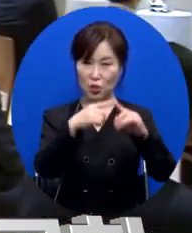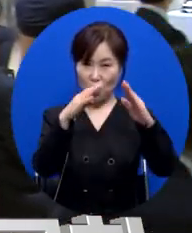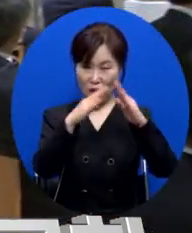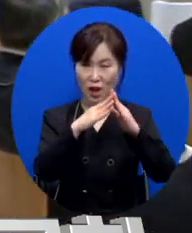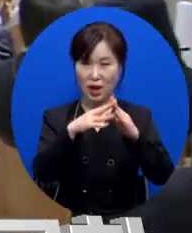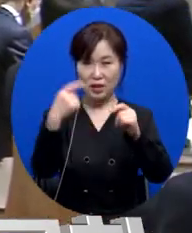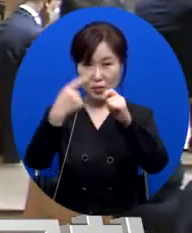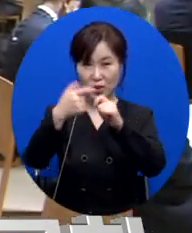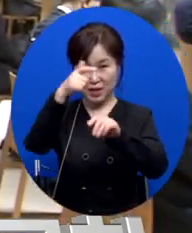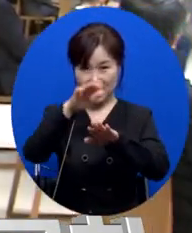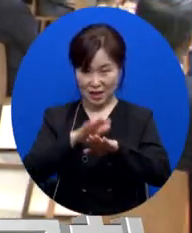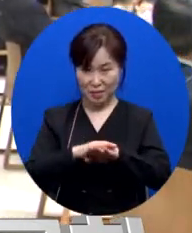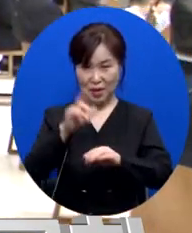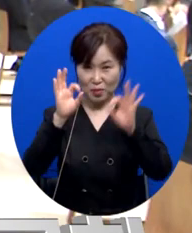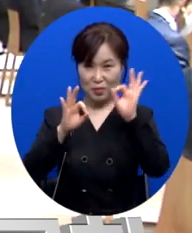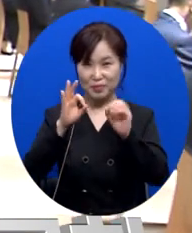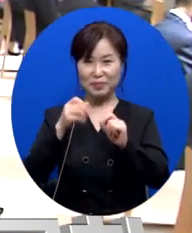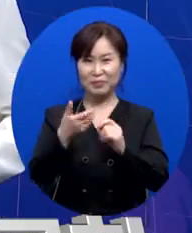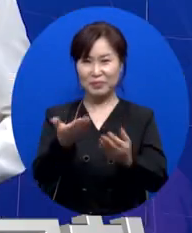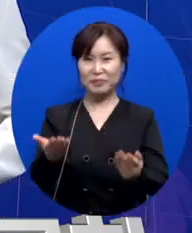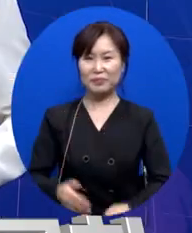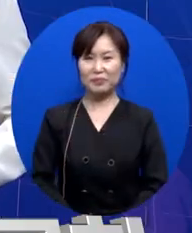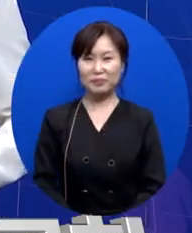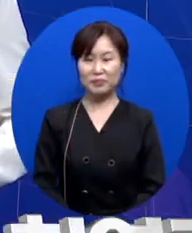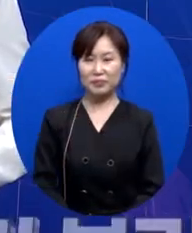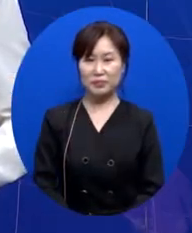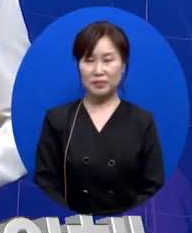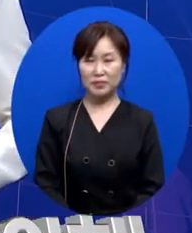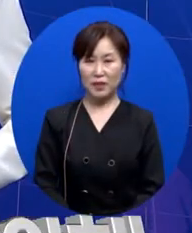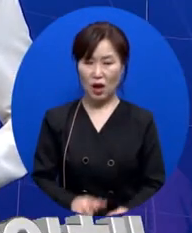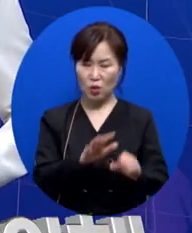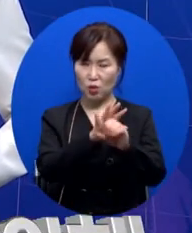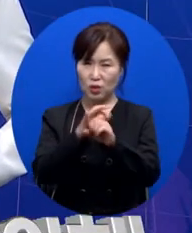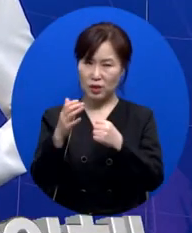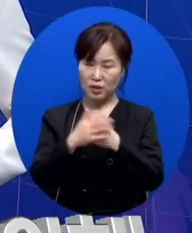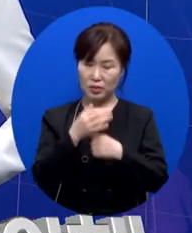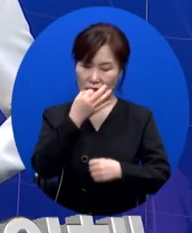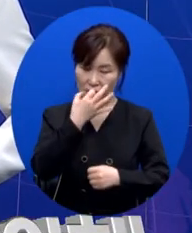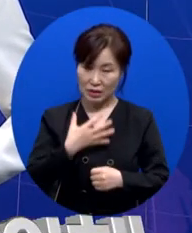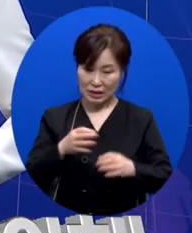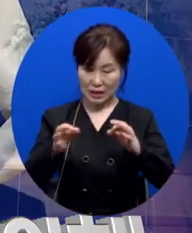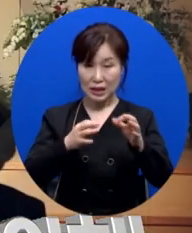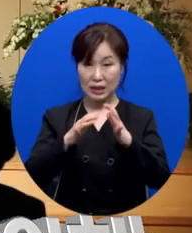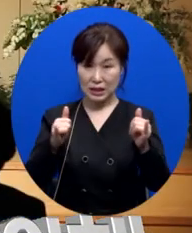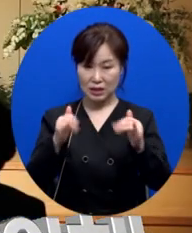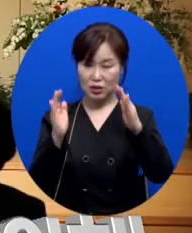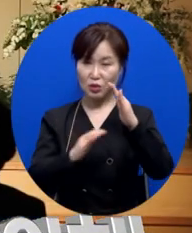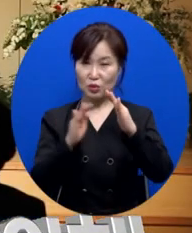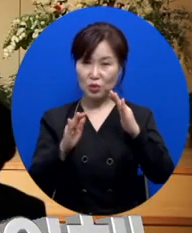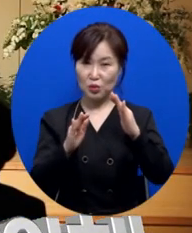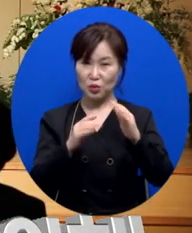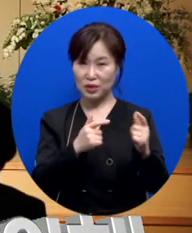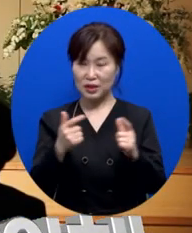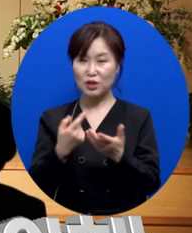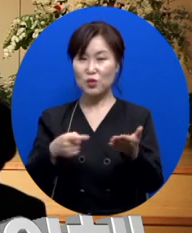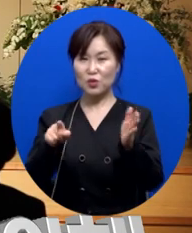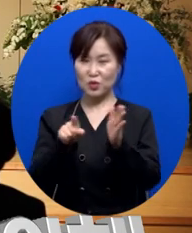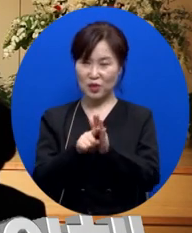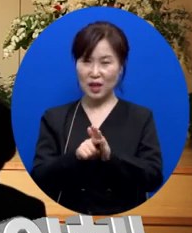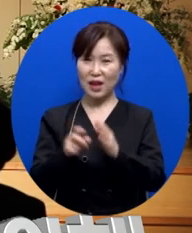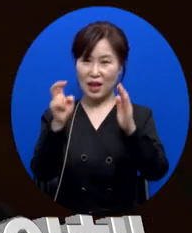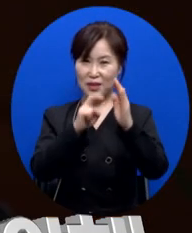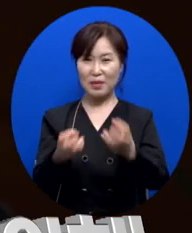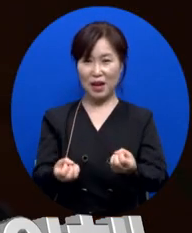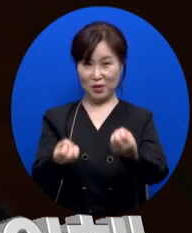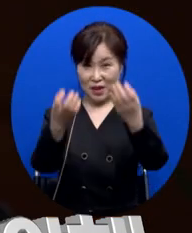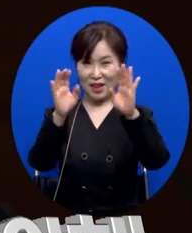이제 첫 예배 현장에 다녀왔습니다 코로나 로 힘들어하는 상인들과 성도들을 위한 작은 음악회가 열렸습니다